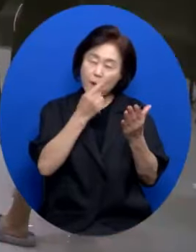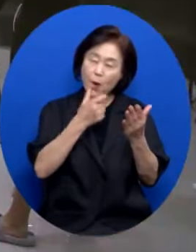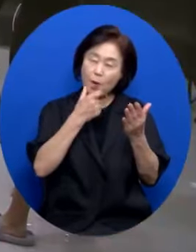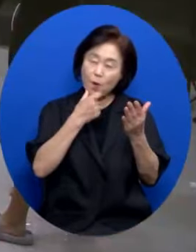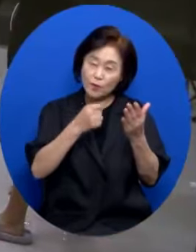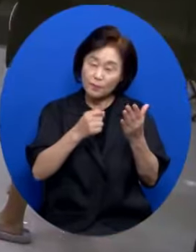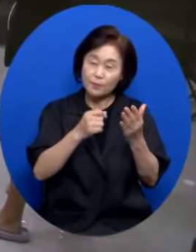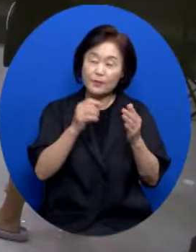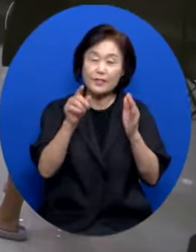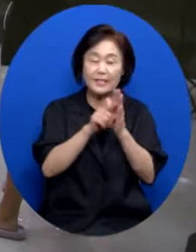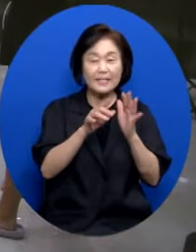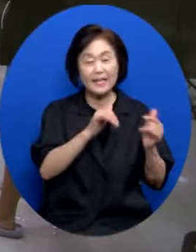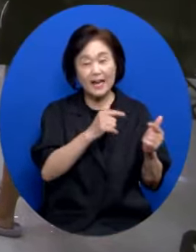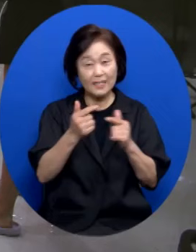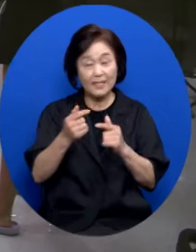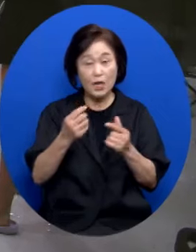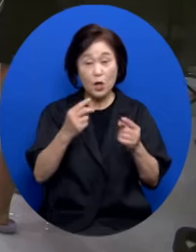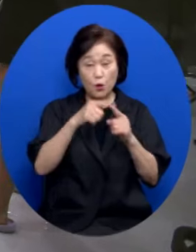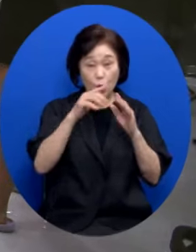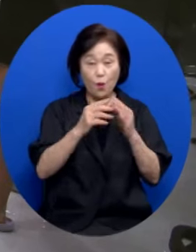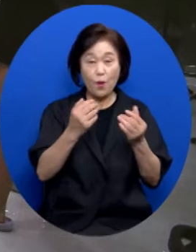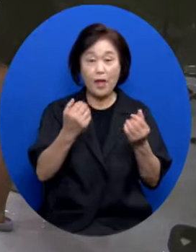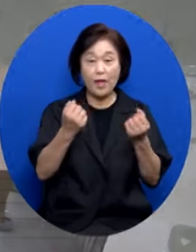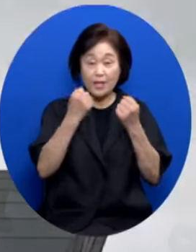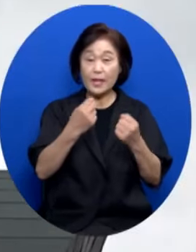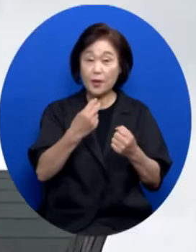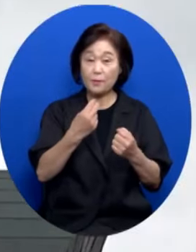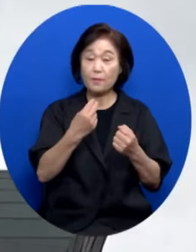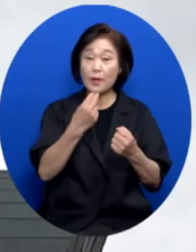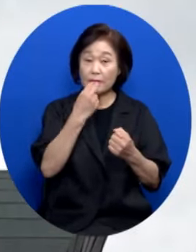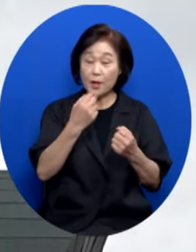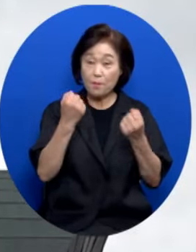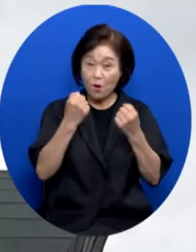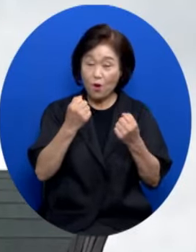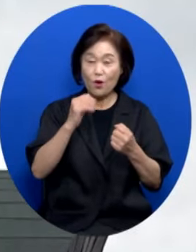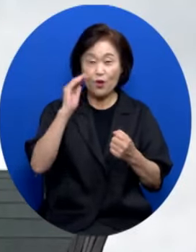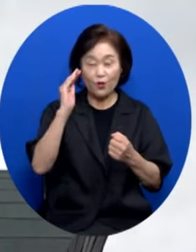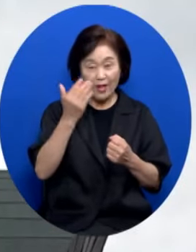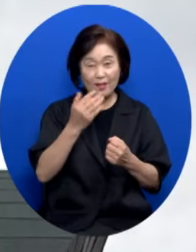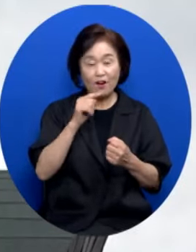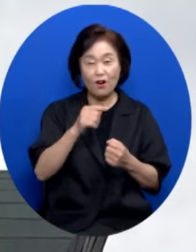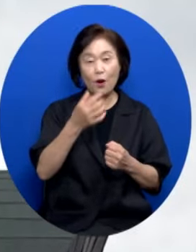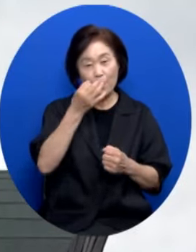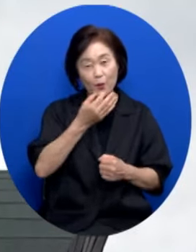생명력이 된다는 것을 보여주고 있습니다. CTS 뉴스 장현수입니다.